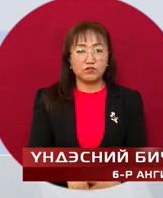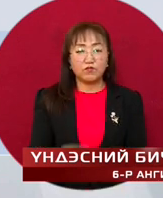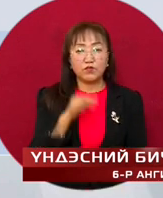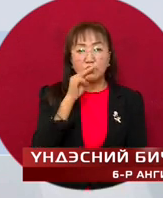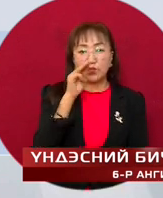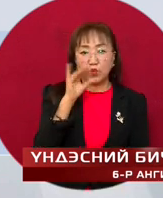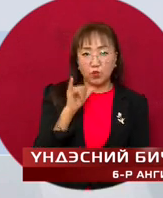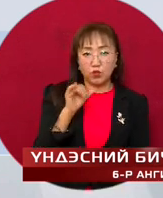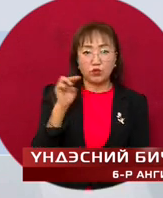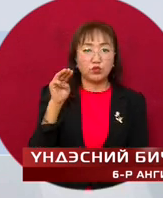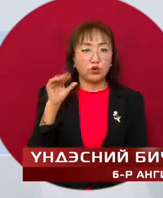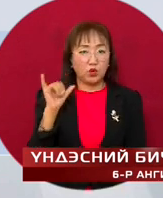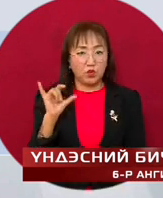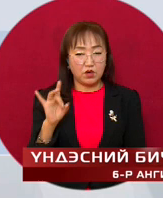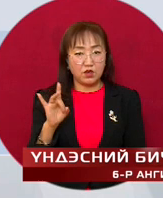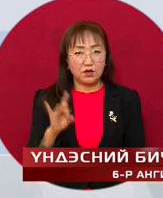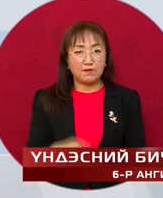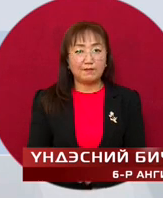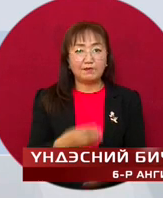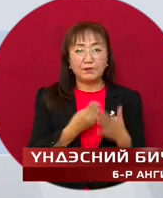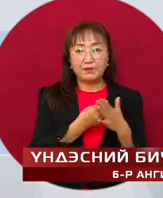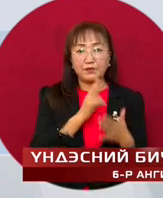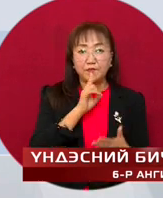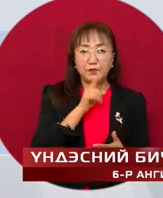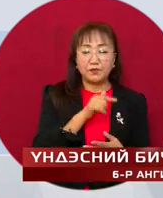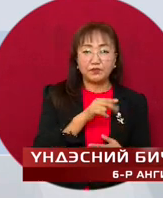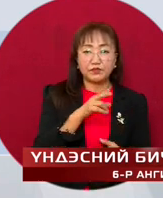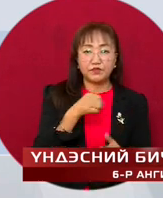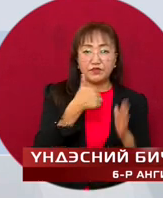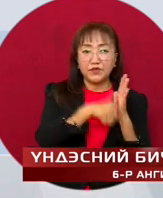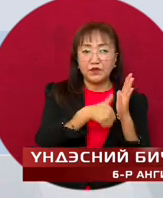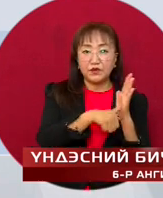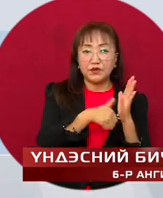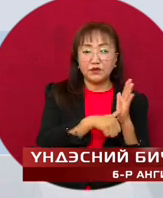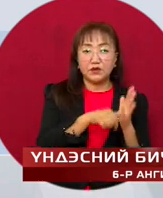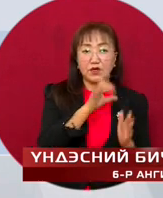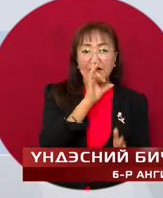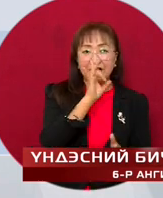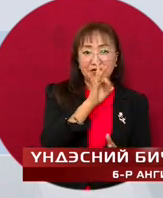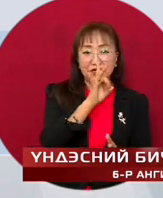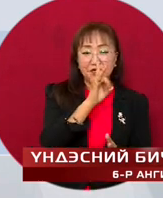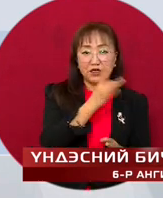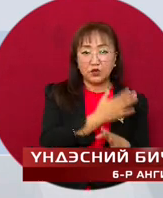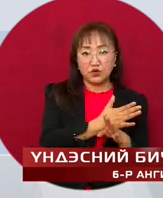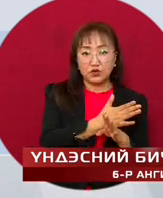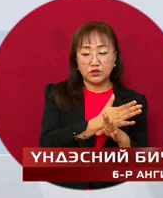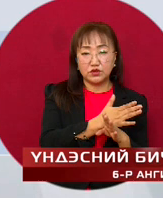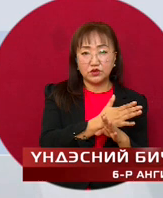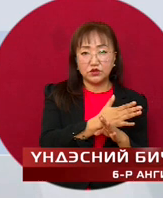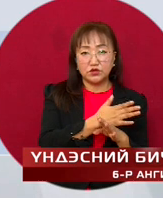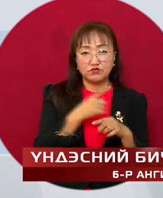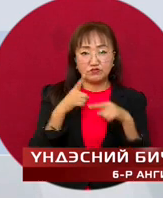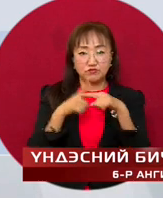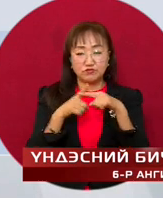тур. За жишээ үг хамтдаарай. Дэвтэр. За дэвтэр гэдэг үг ир үсгээр төгссөн байна. За туу